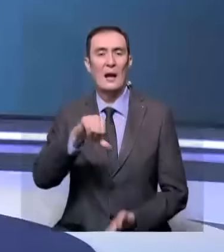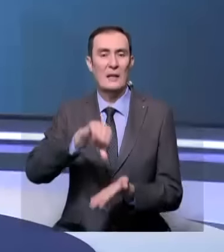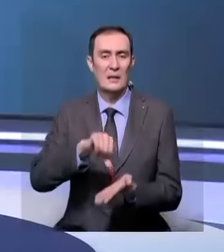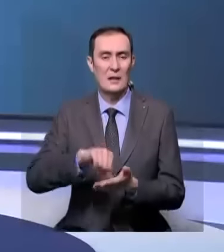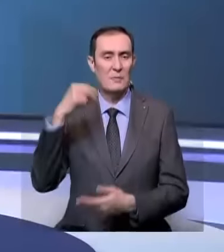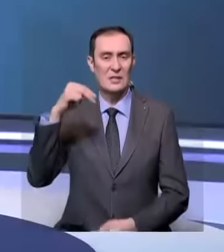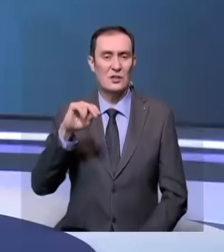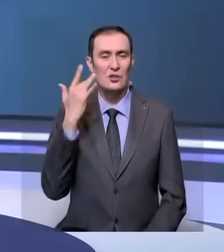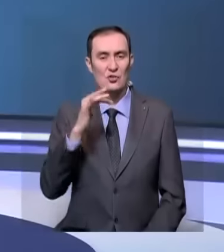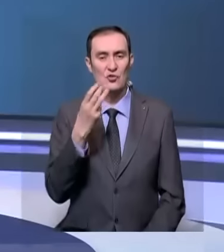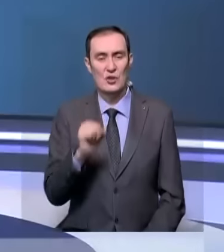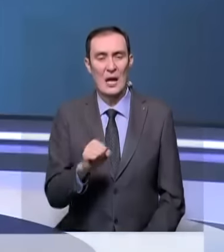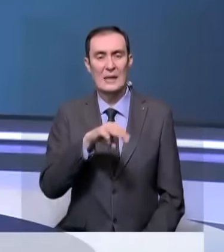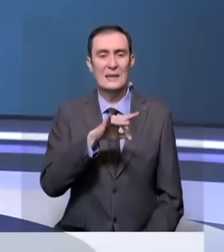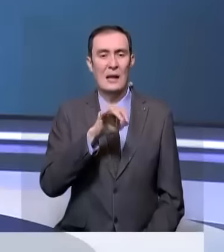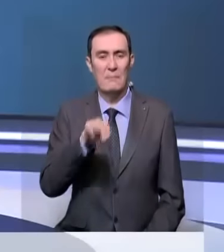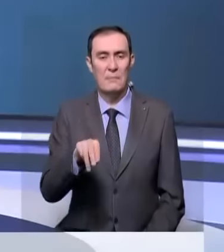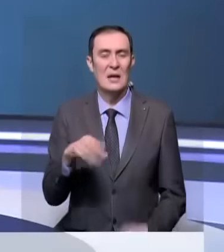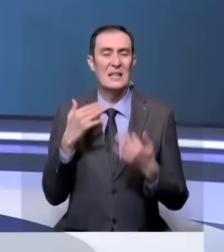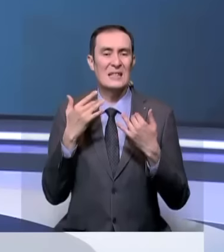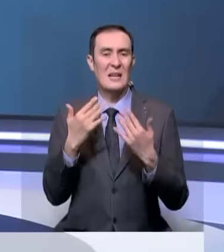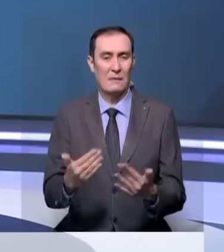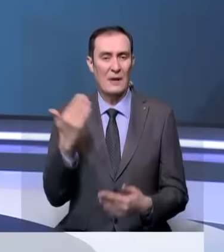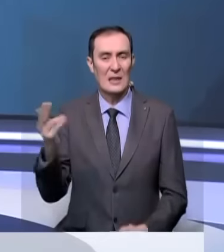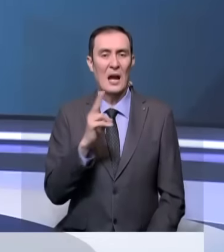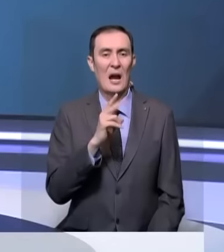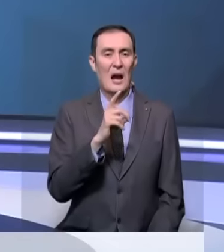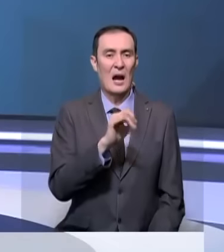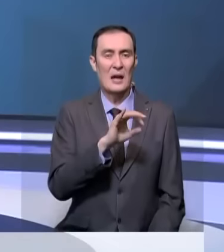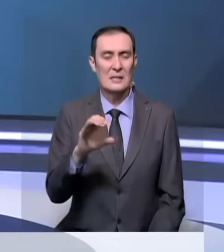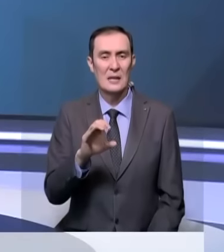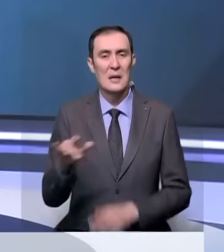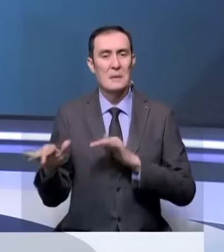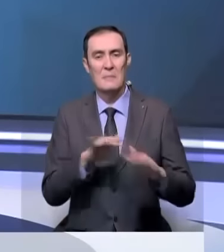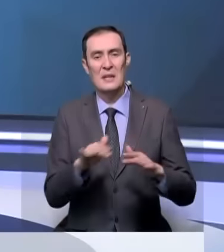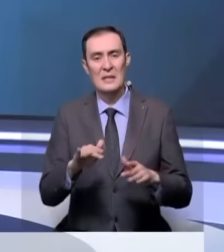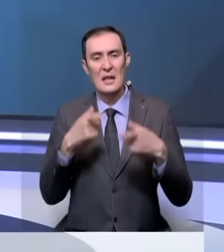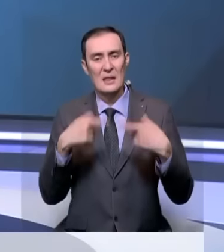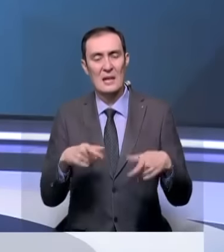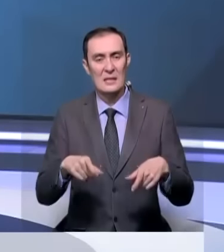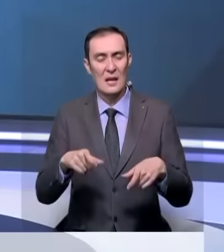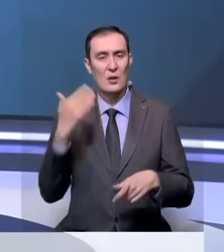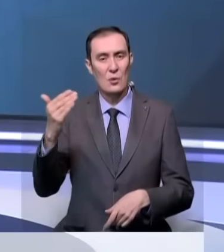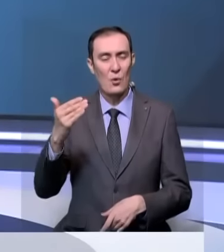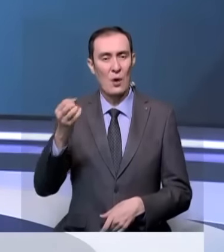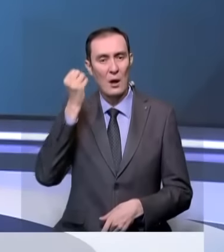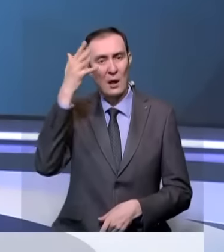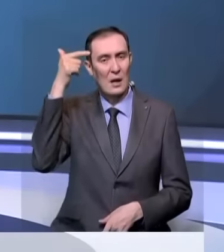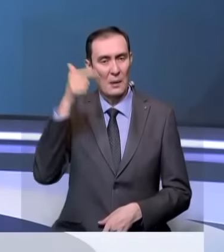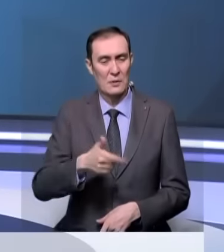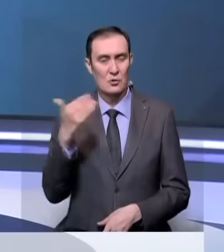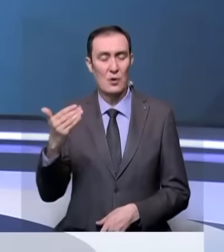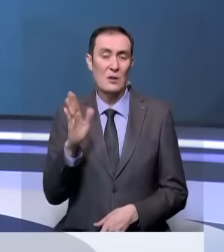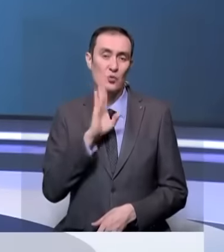Кандидат в президенты США Дональд Трамп потребовал от Камалы Харрис пройти тест на IQ. Республиканец считает, что у